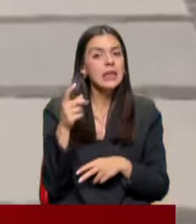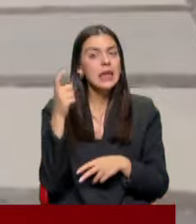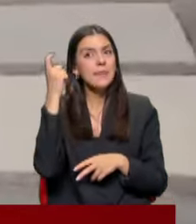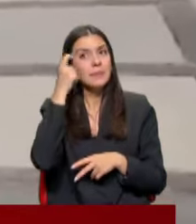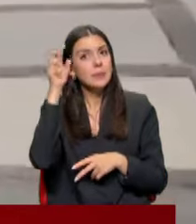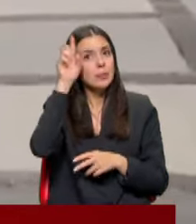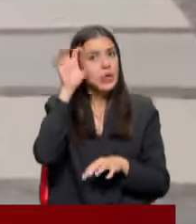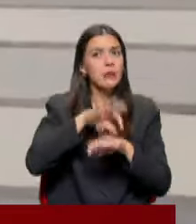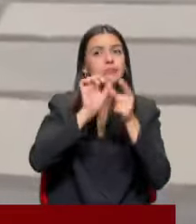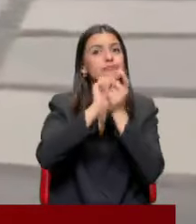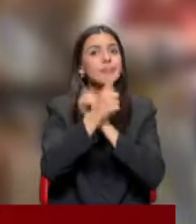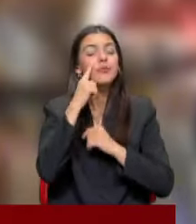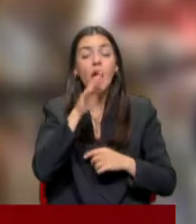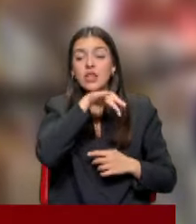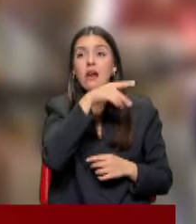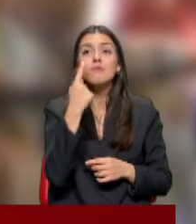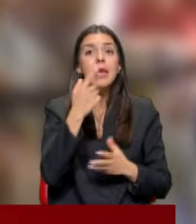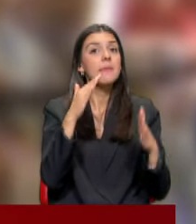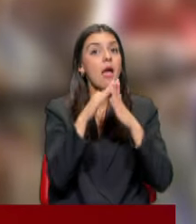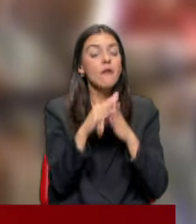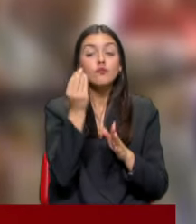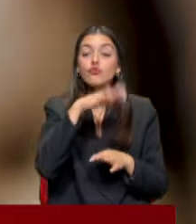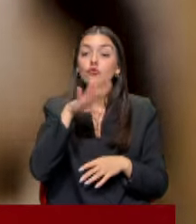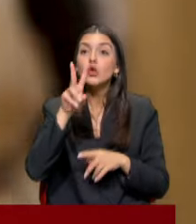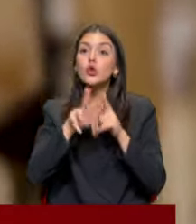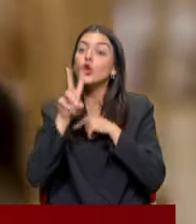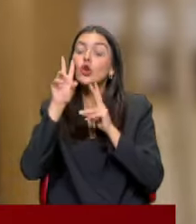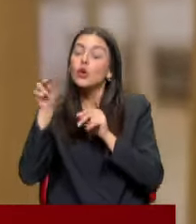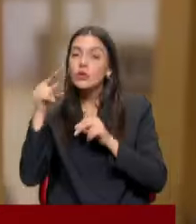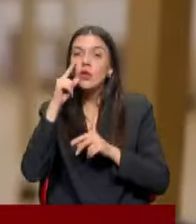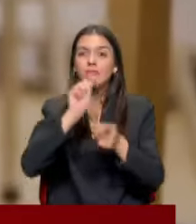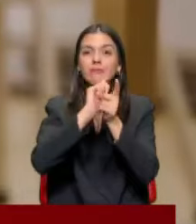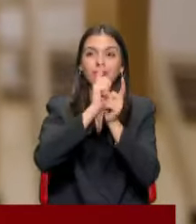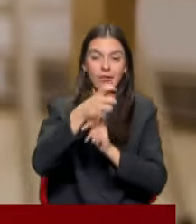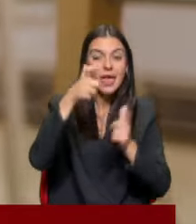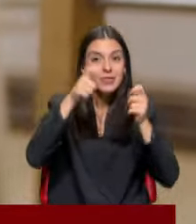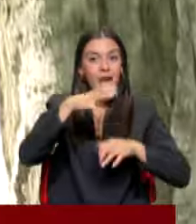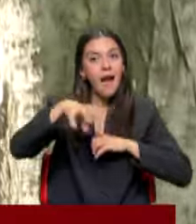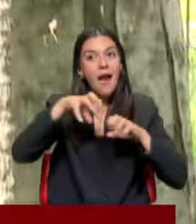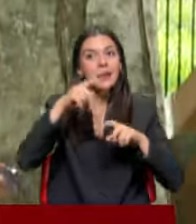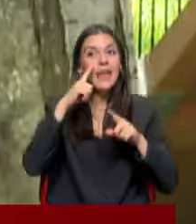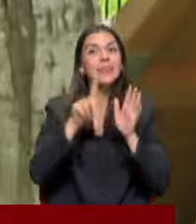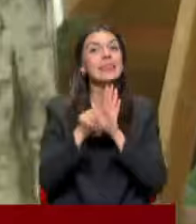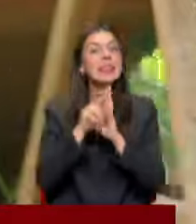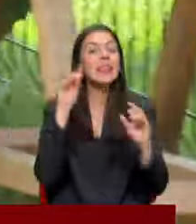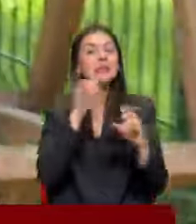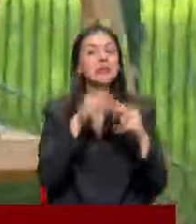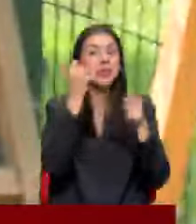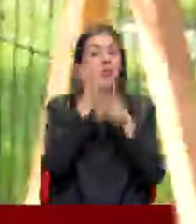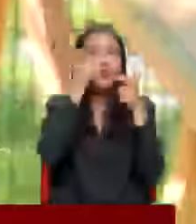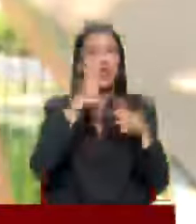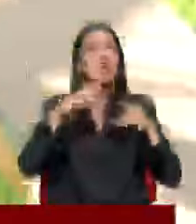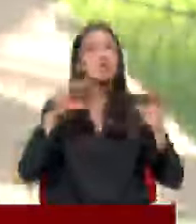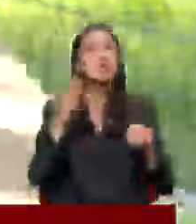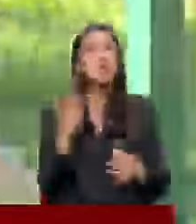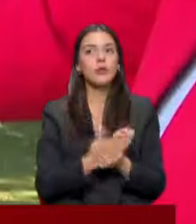şizofreni hastalarıyla yaşlı bakım evleri, çocuk yetiştirme yurtları ve daha birçok alanda terapi amacıyla göreve